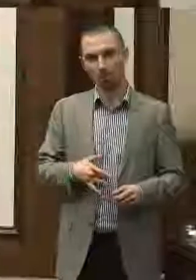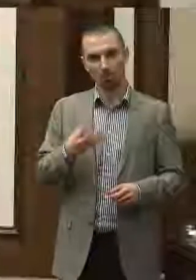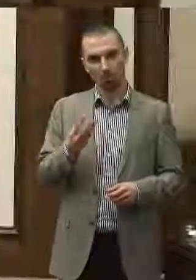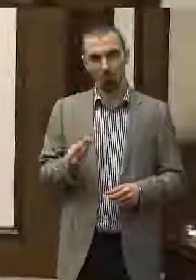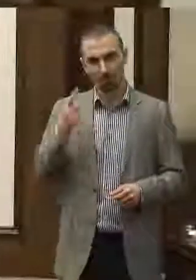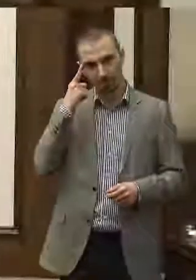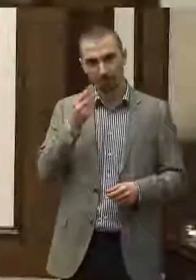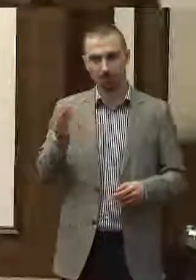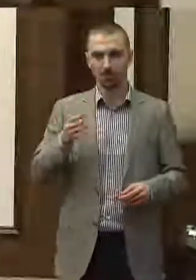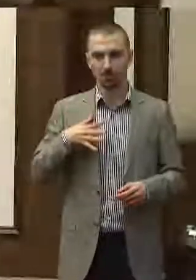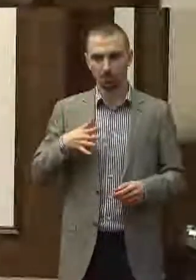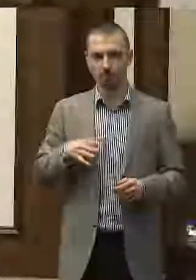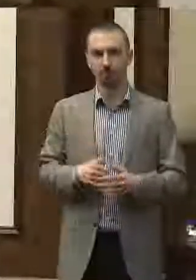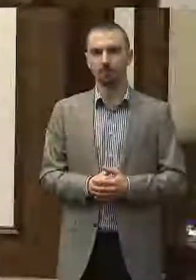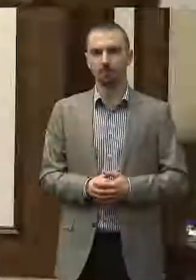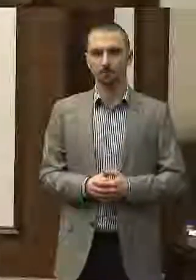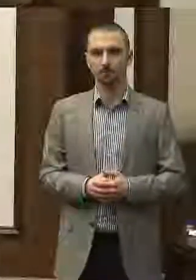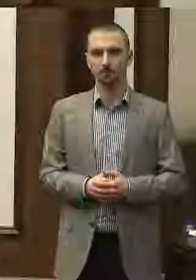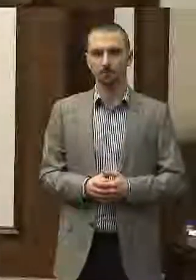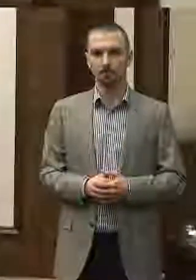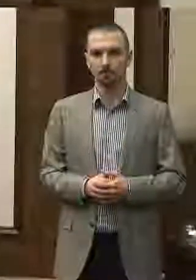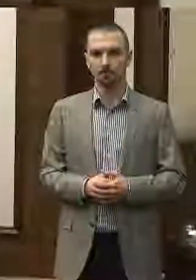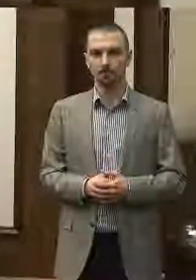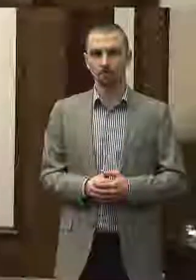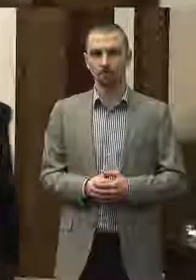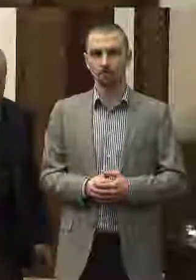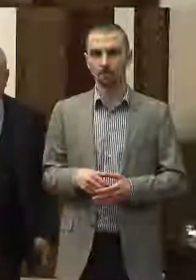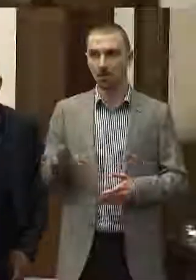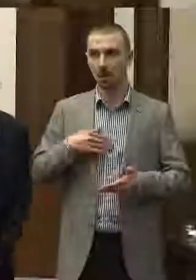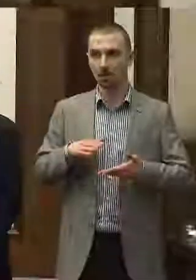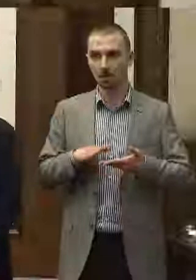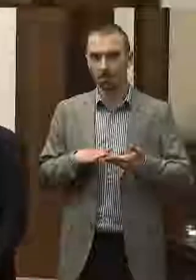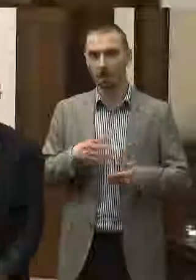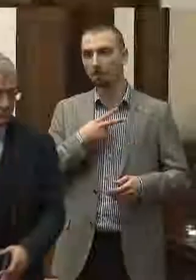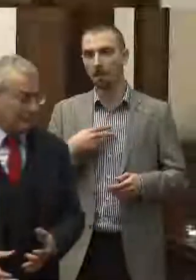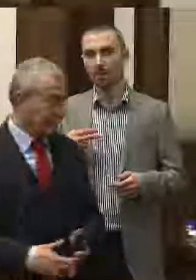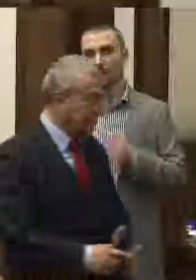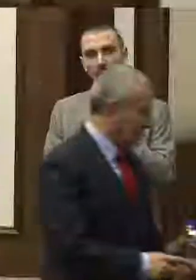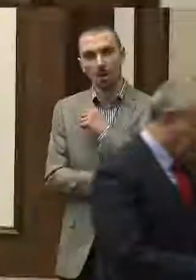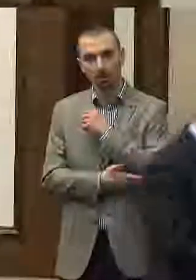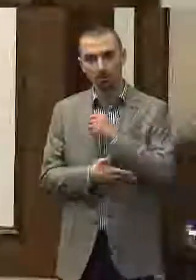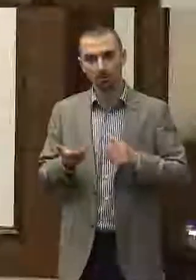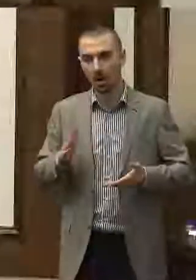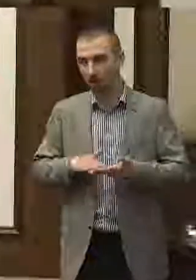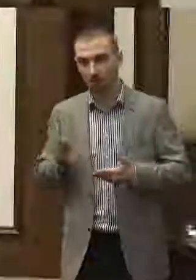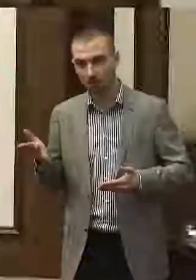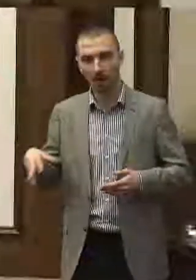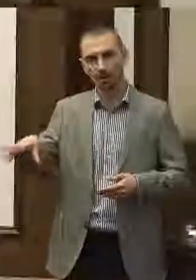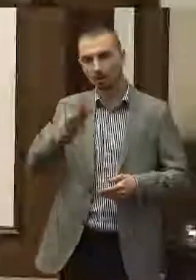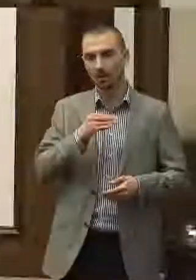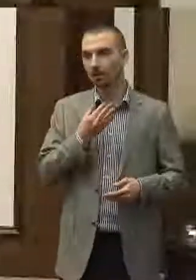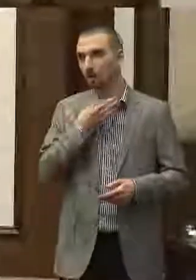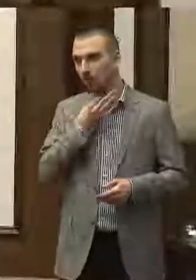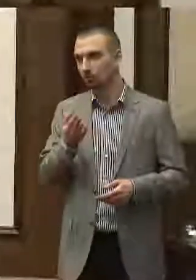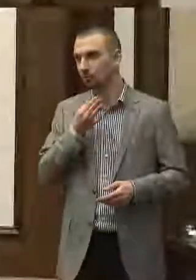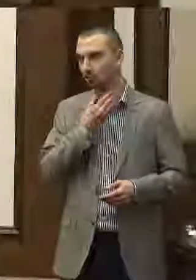etmek istiyorum. Burada aslan payı belki komisyondaki arkadaşımızındır, belki belediye başkan yardımcımızındır. Biz hepsine ayrı ayrı teşekkür